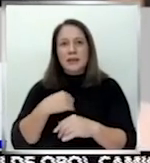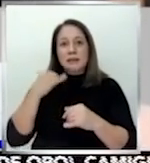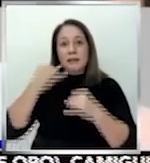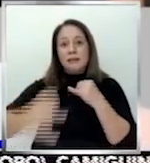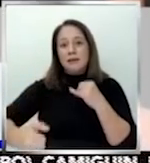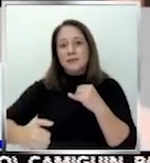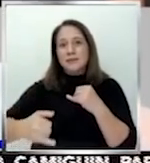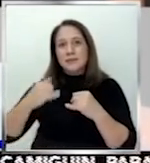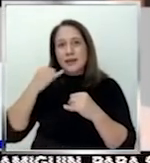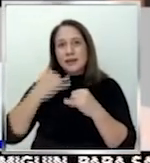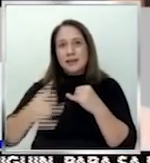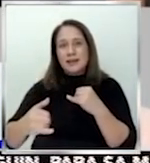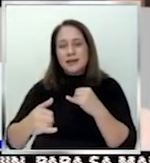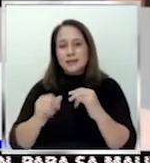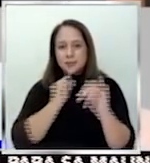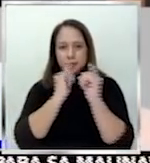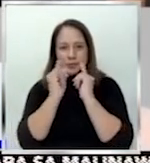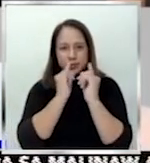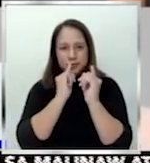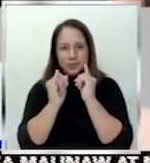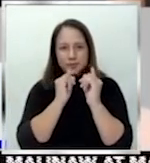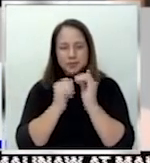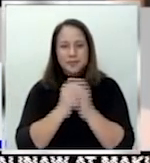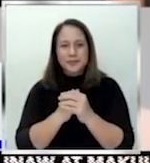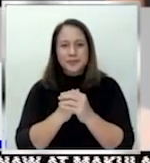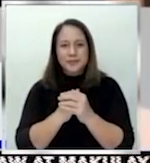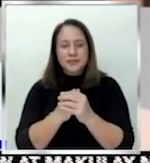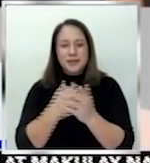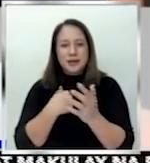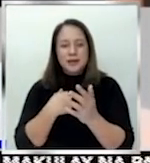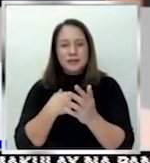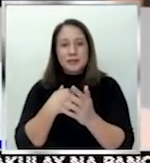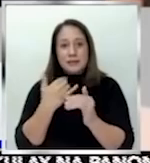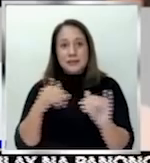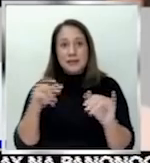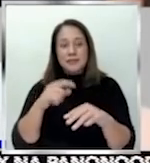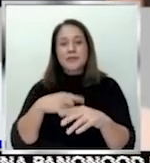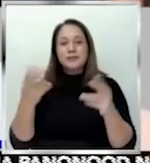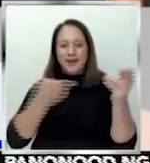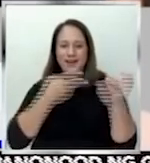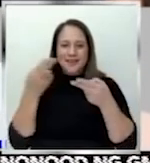na interview, and on that same day na hired siya